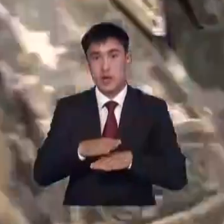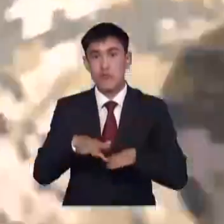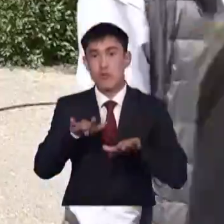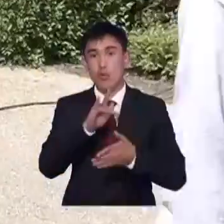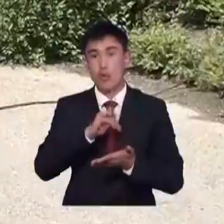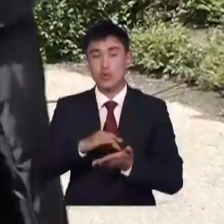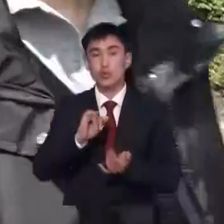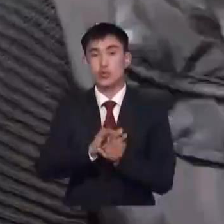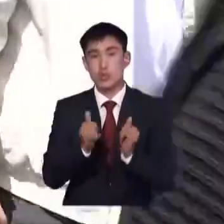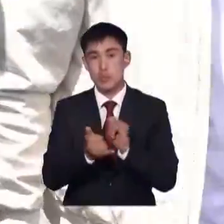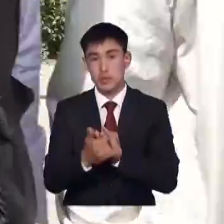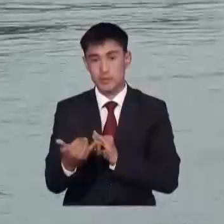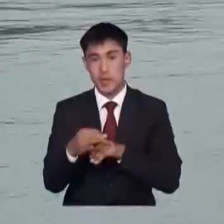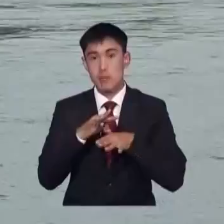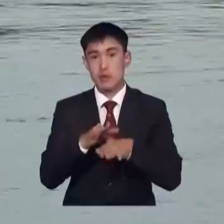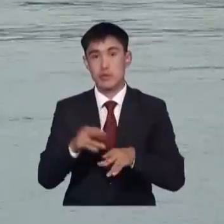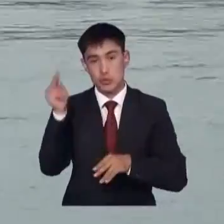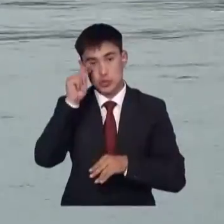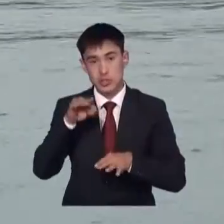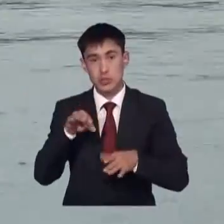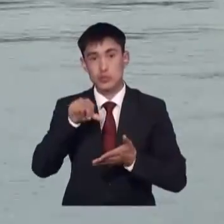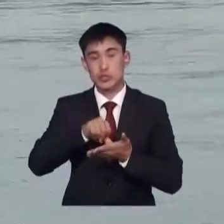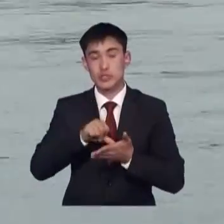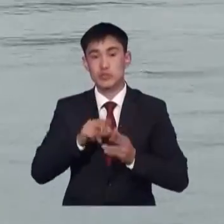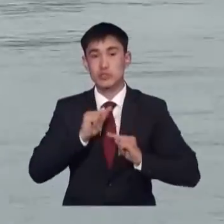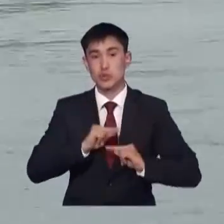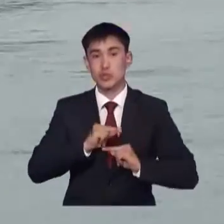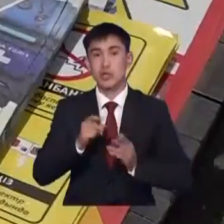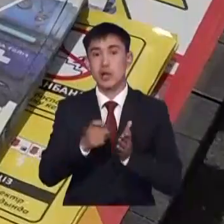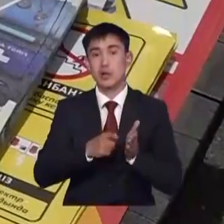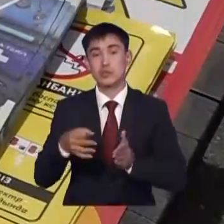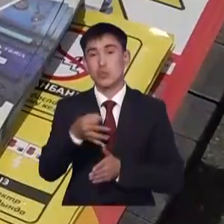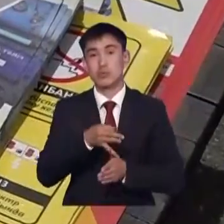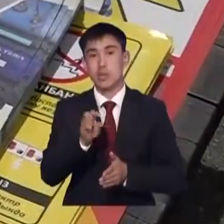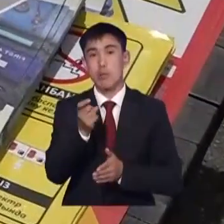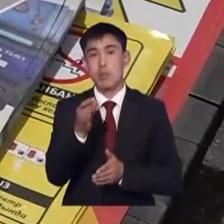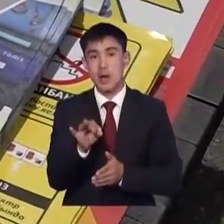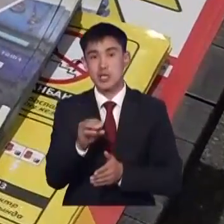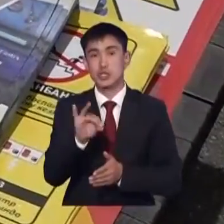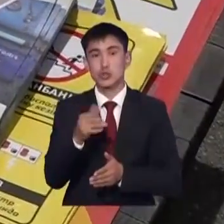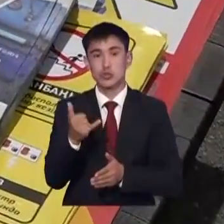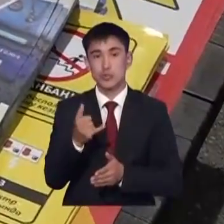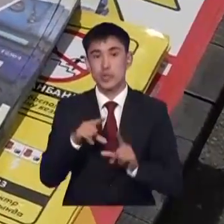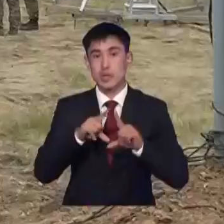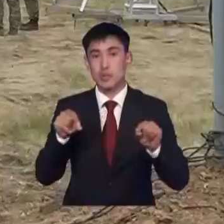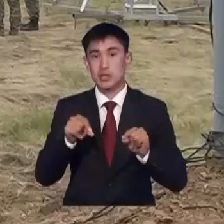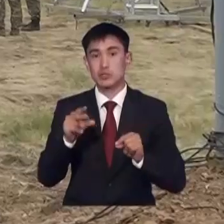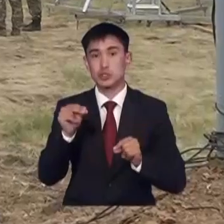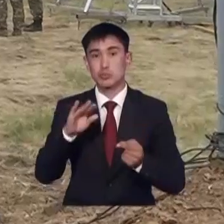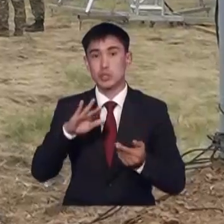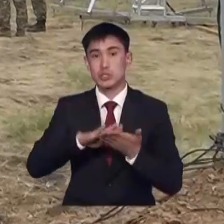командно-штабные горск в проведении учения приняли участие сотрудники Карагандинской области Абай и цу